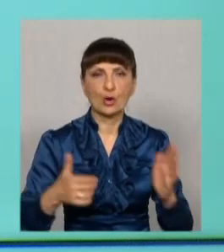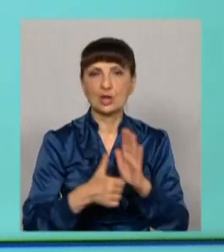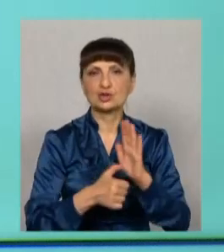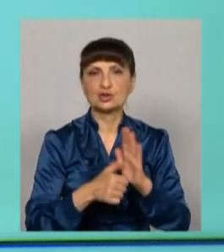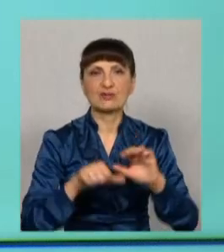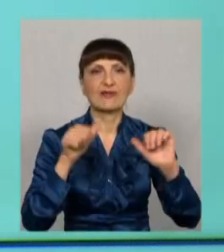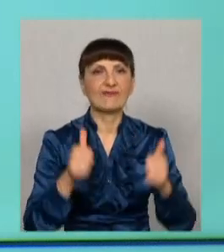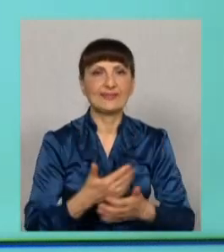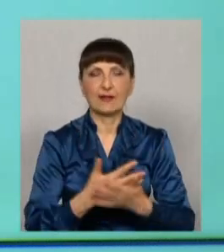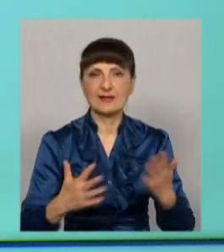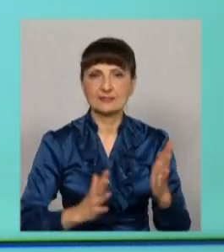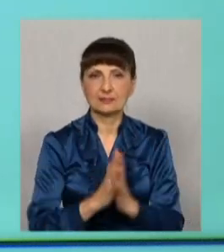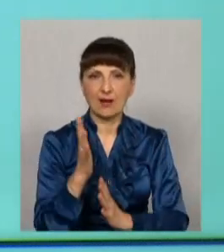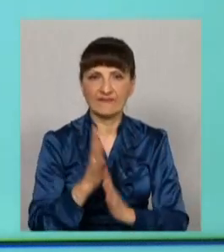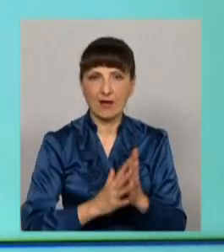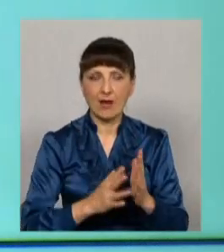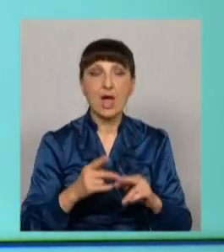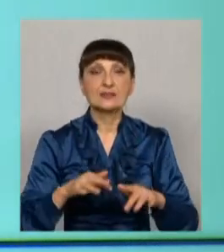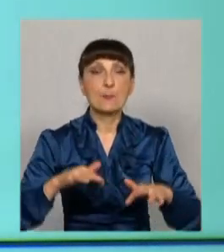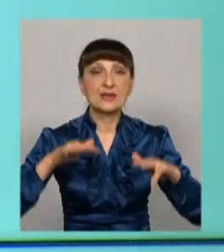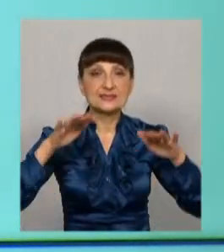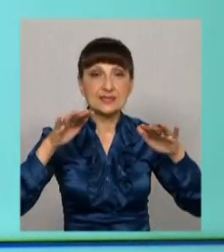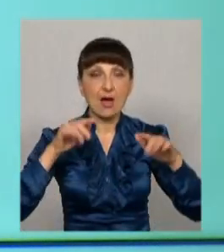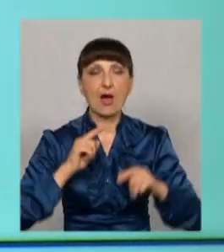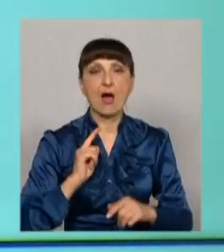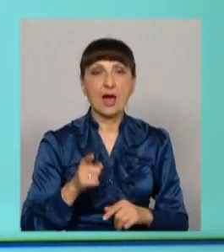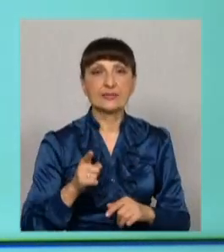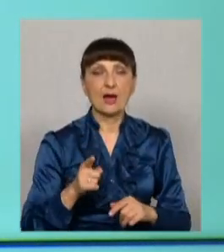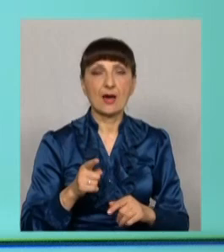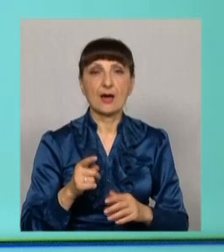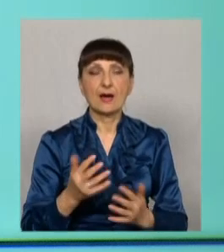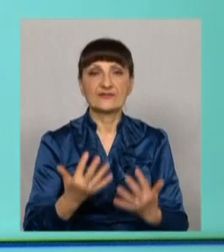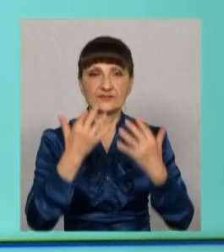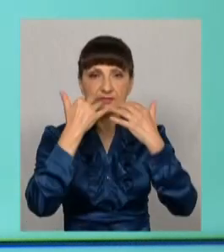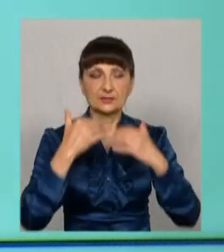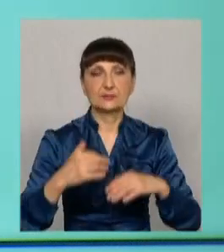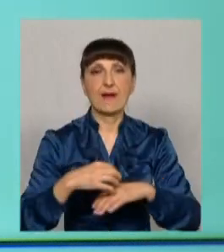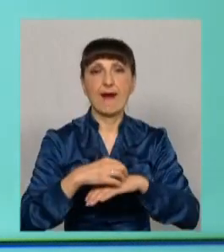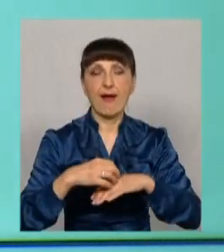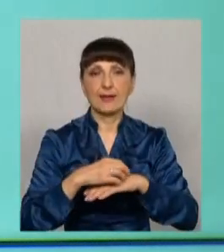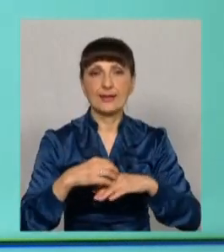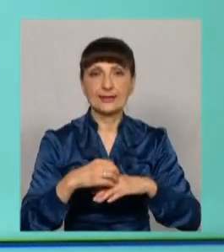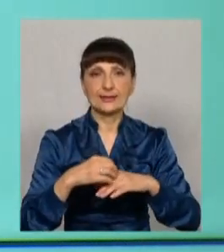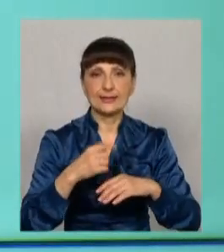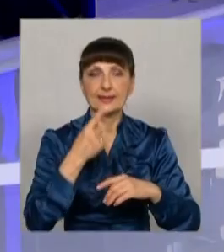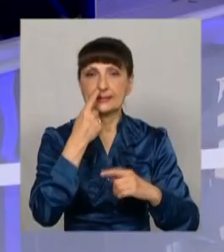600 видов. И эта пыльца наносит аллергическую реакцию, воздействует